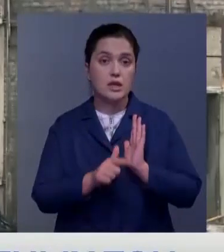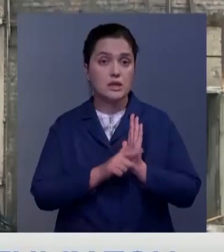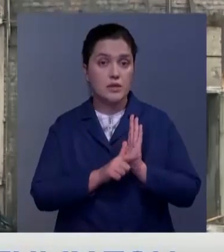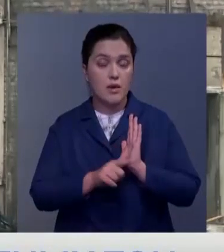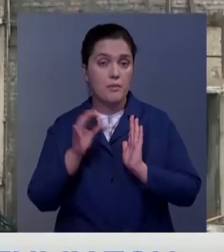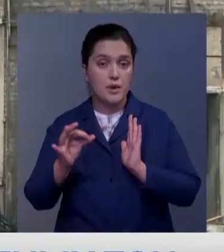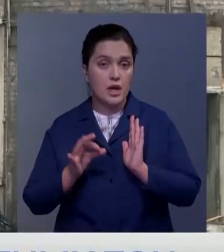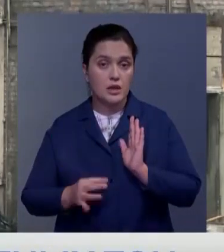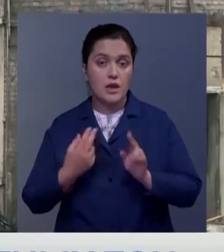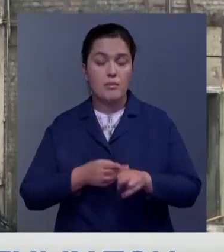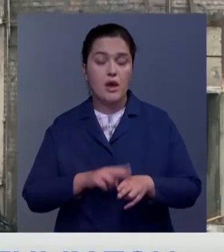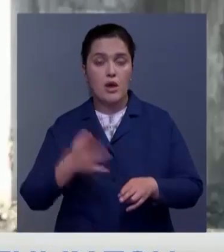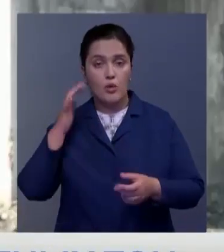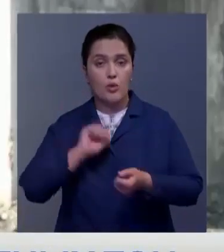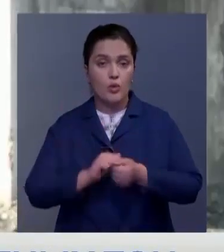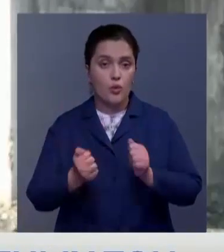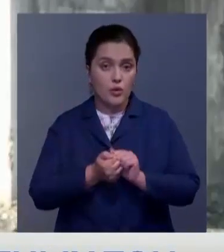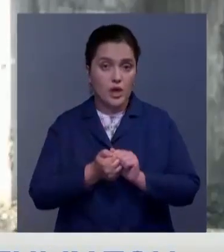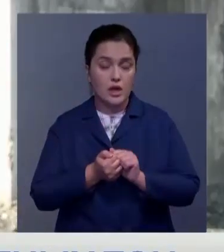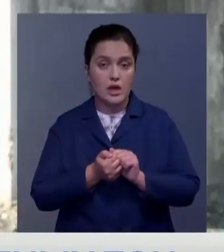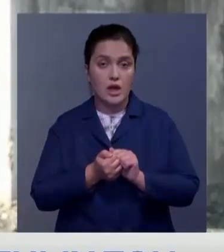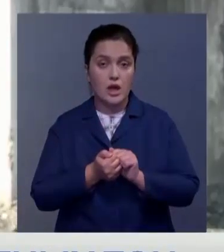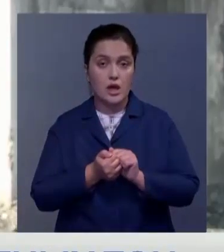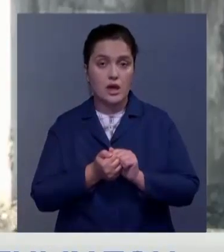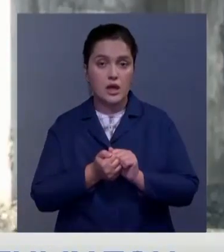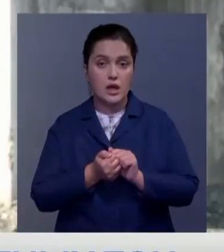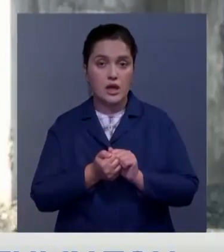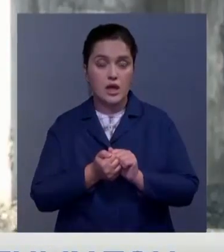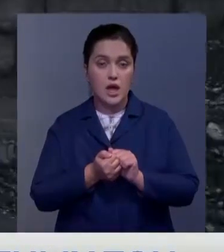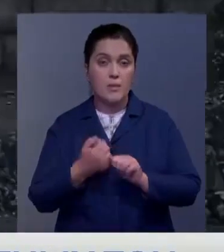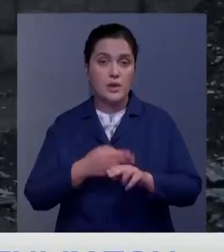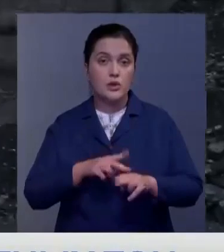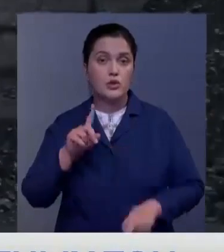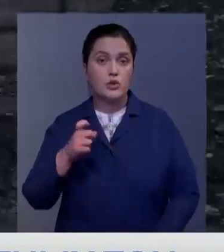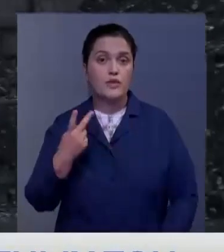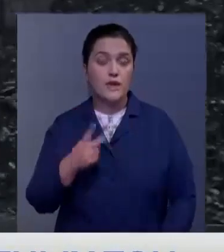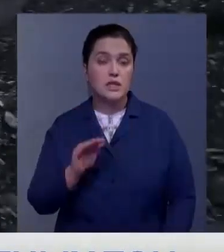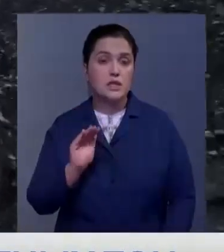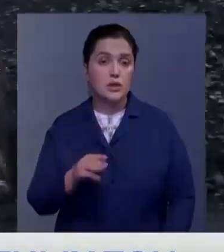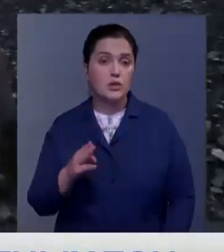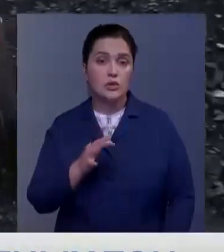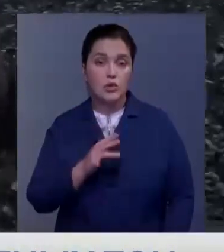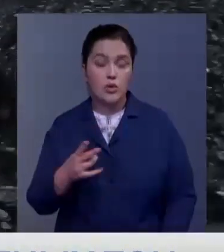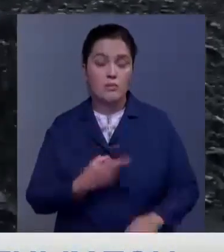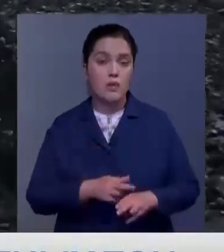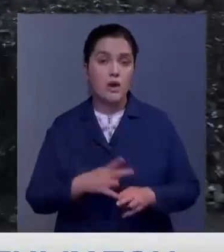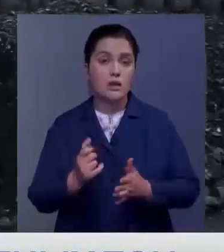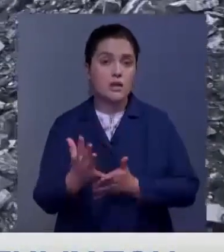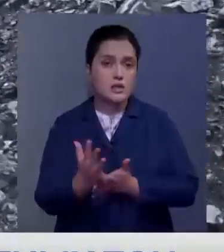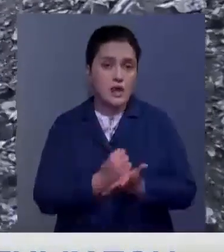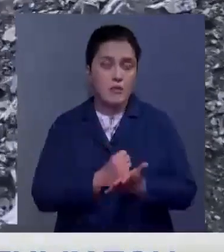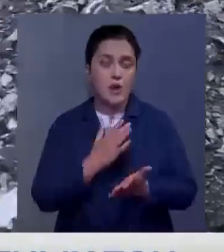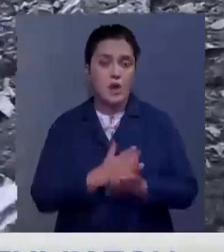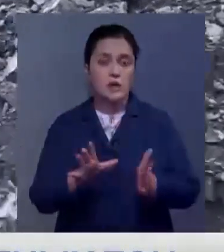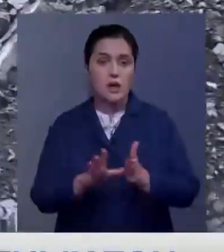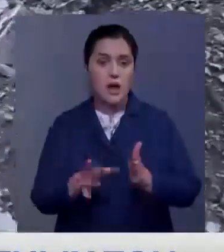сегодня превышает нормативный запас. Вот на этом штабеле угля находится 120 тысяч тонн. С оглядкой на запросы запасливых энергетиков для